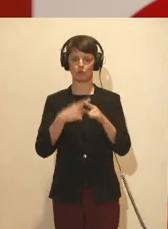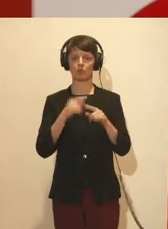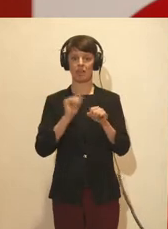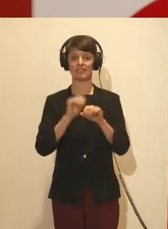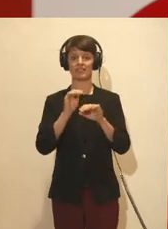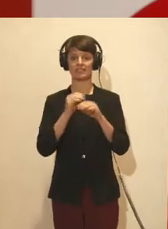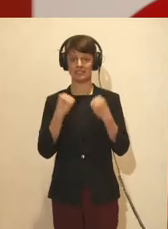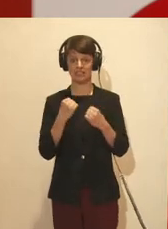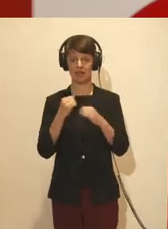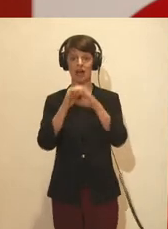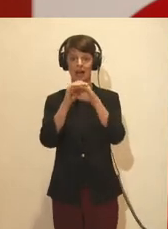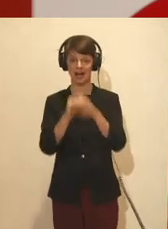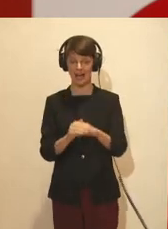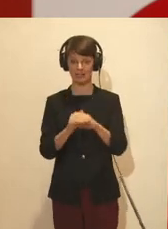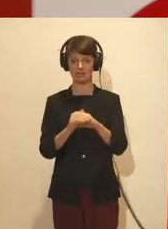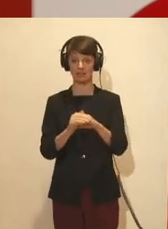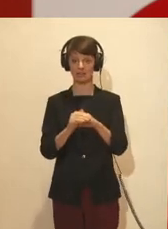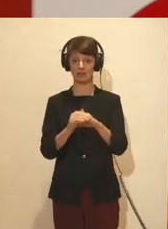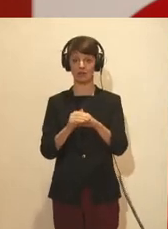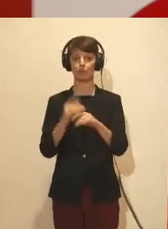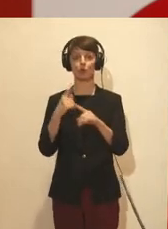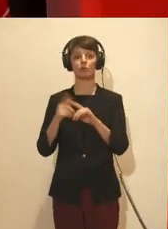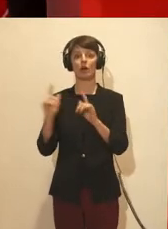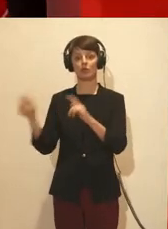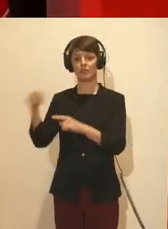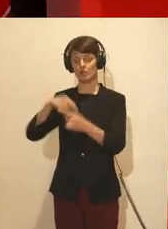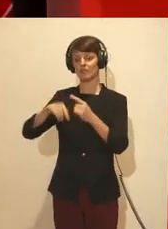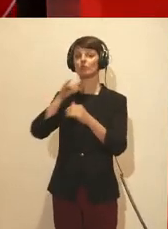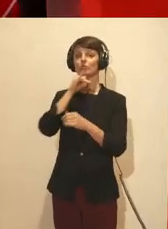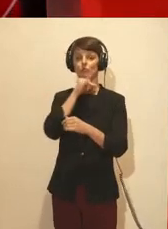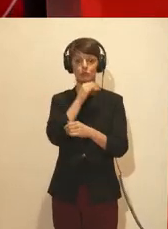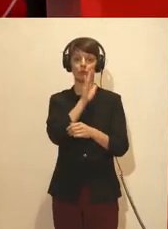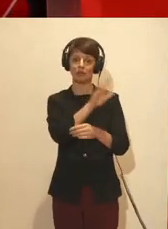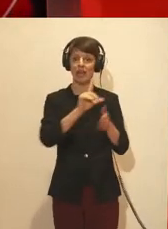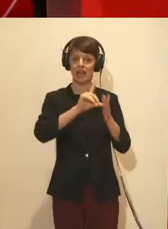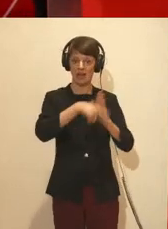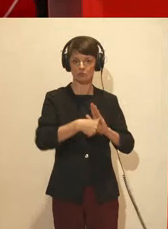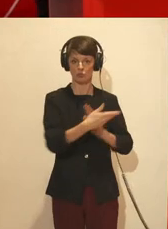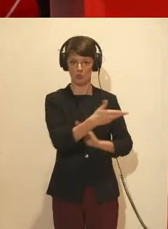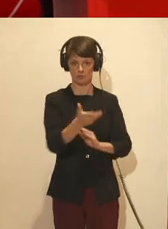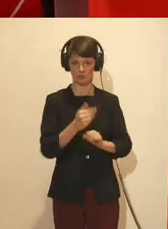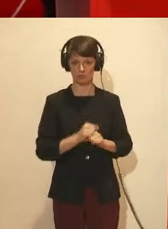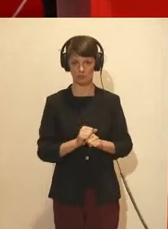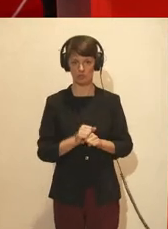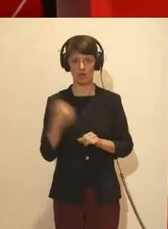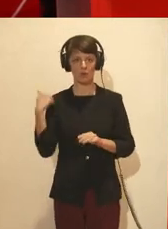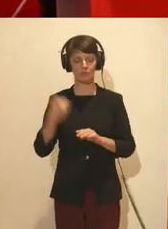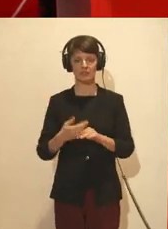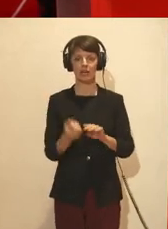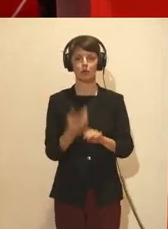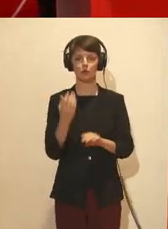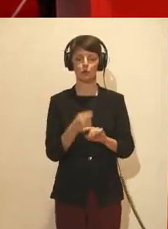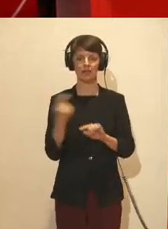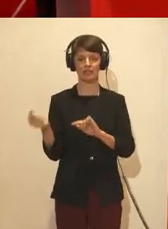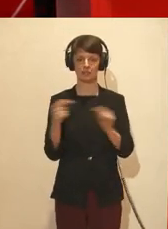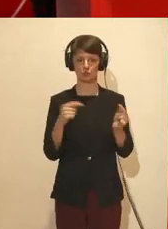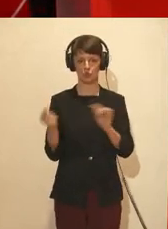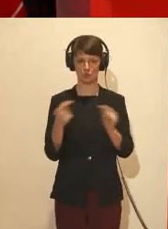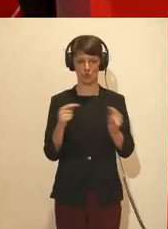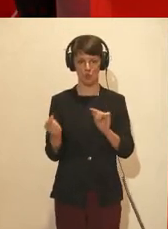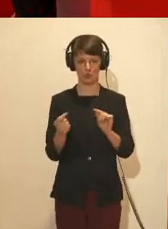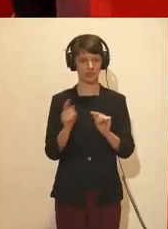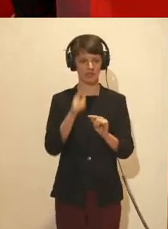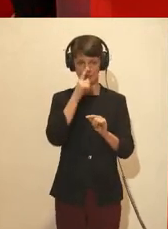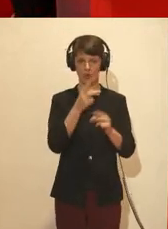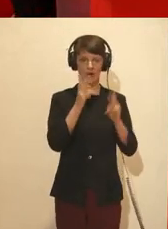können dass er auf eine gesellschaftliche zustimmung für diese große leistung stöße und das ist eine kulturelle debatte da gibt es dann gar nicht nur